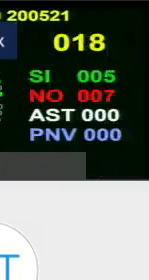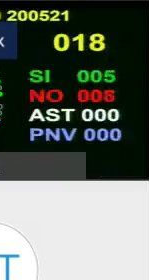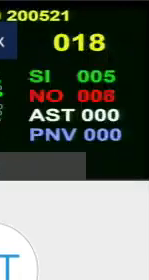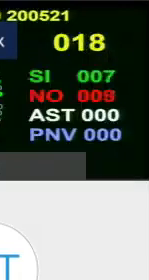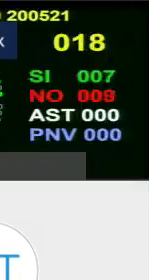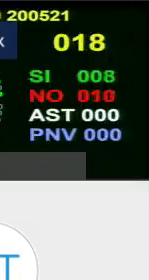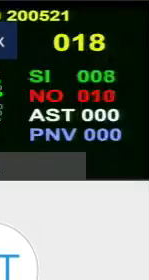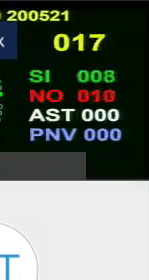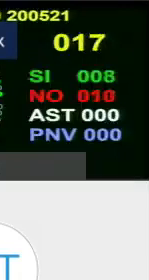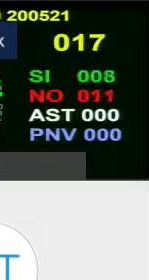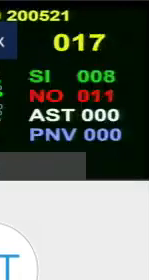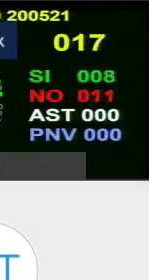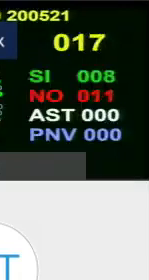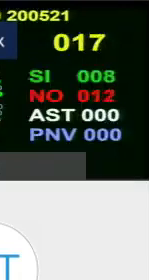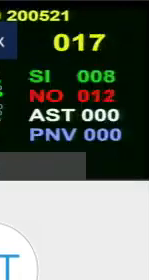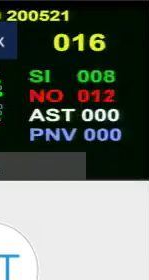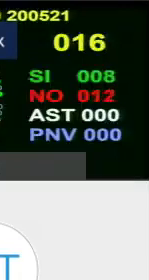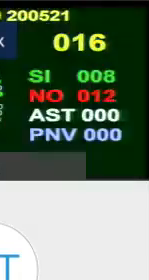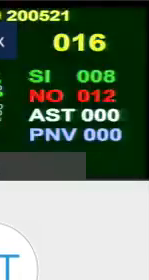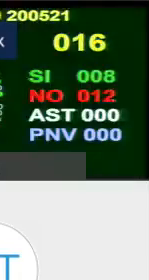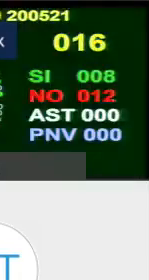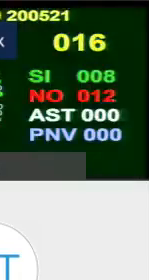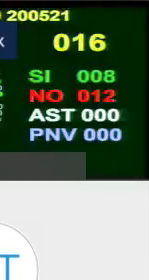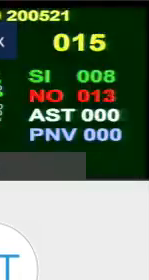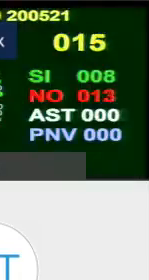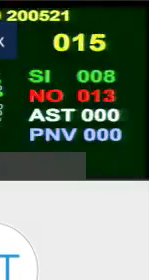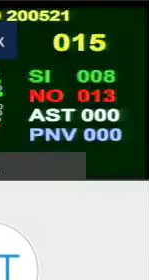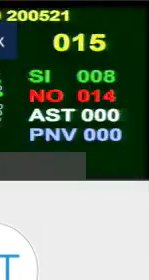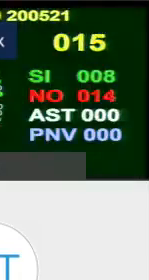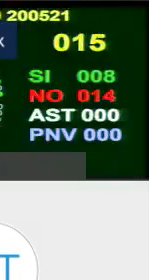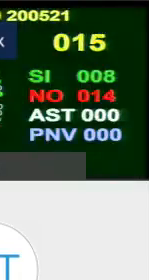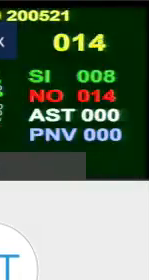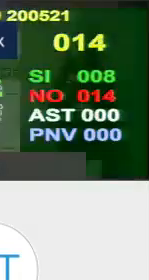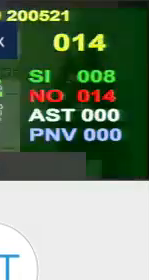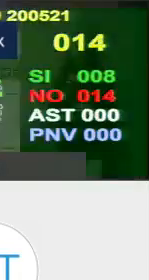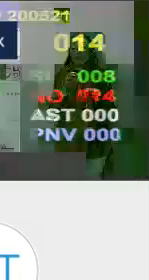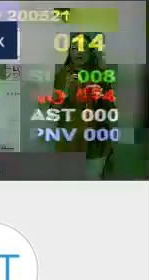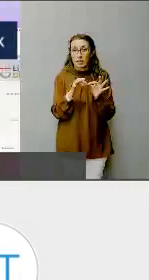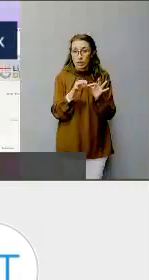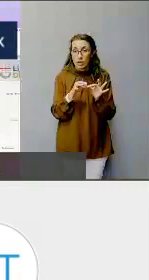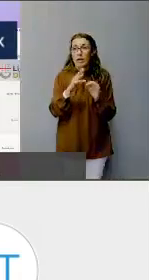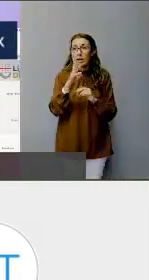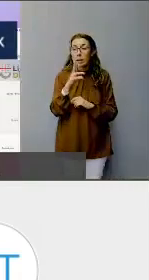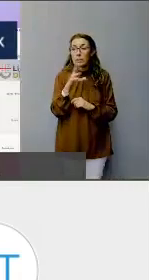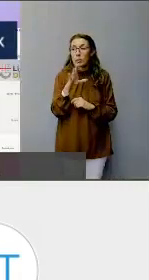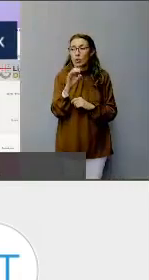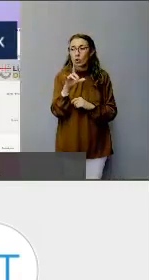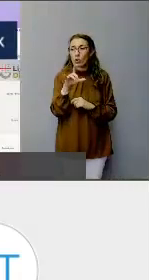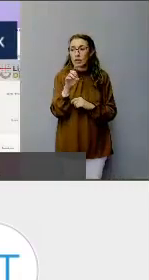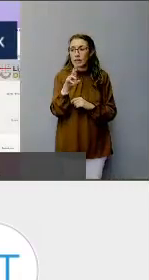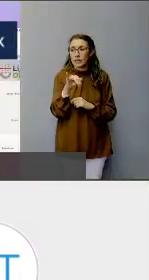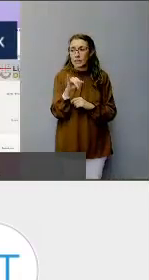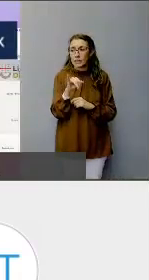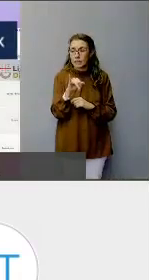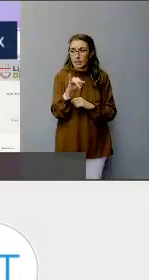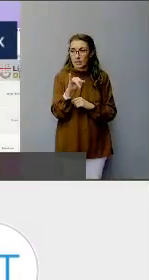da remoto sul 71 consigliera vedenti vorrebbero consigliera bruccoleri